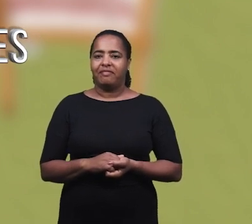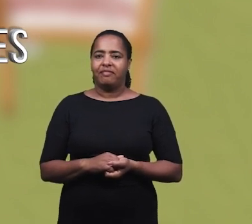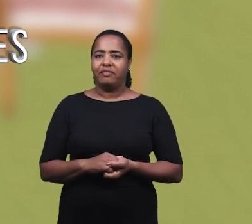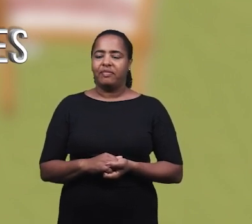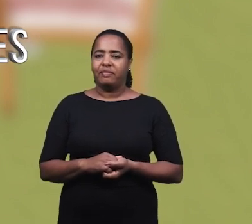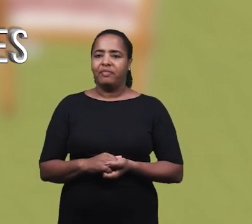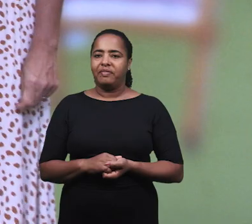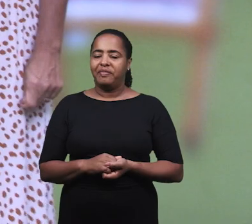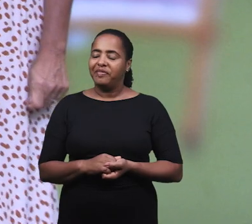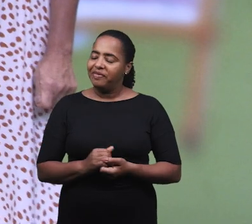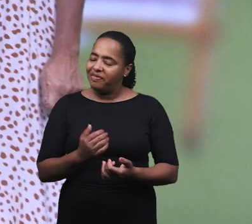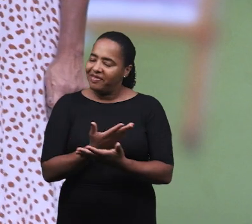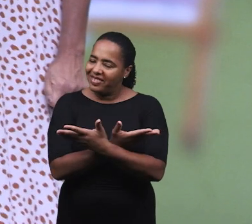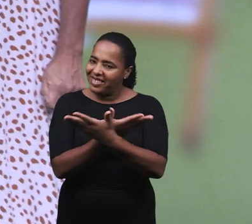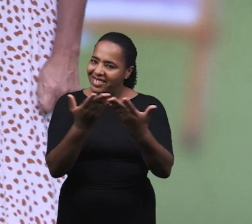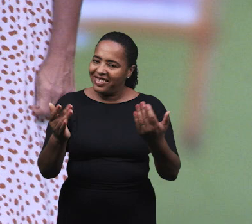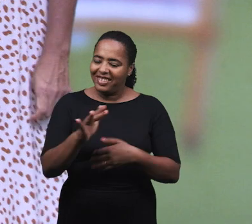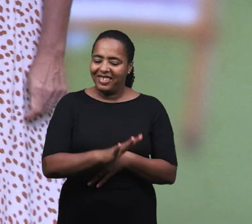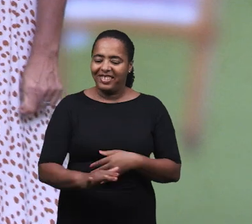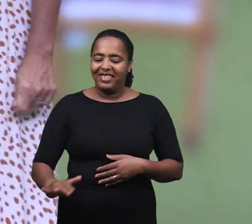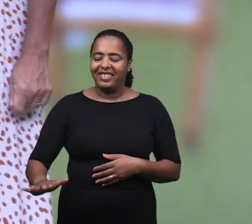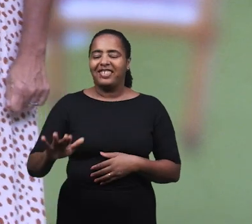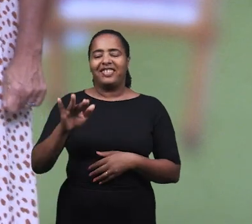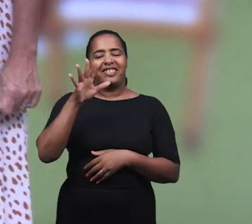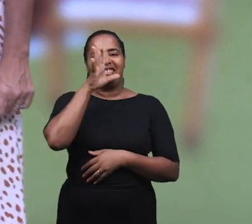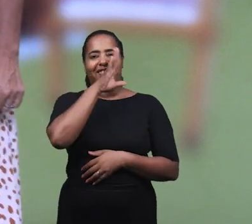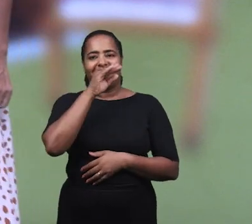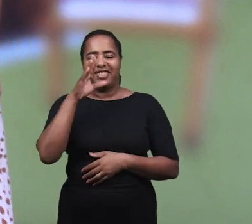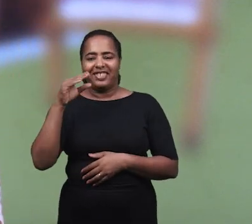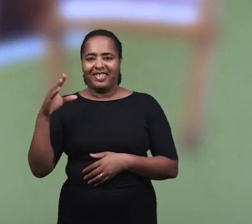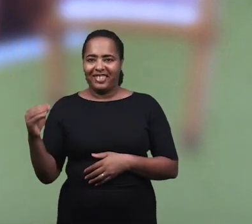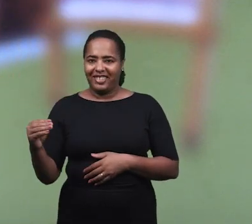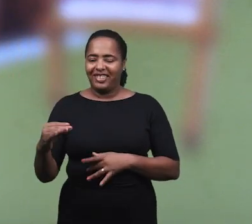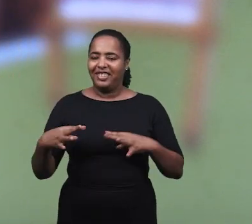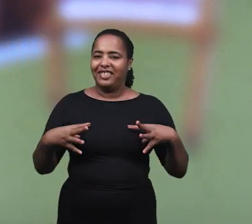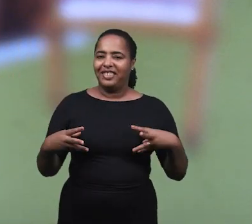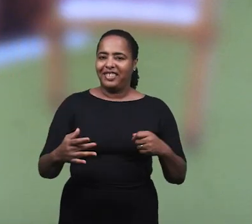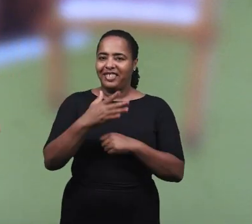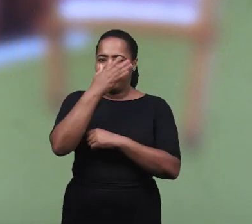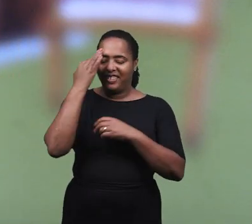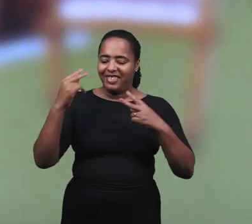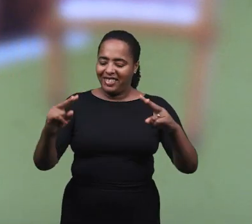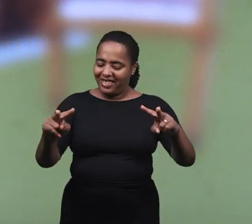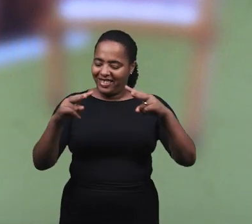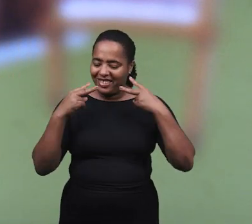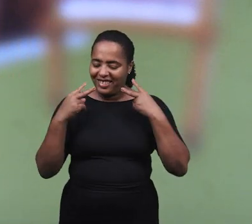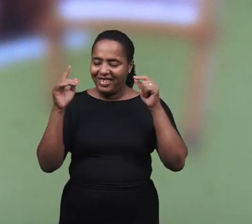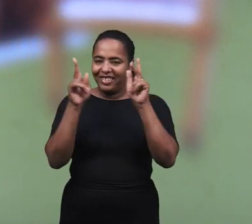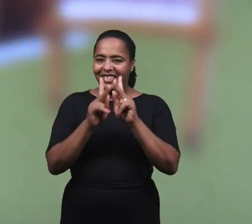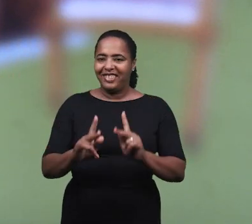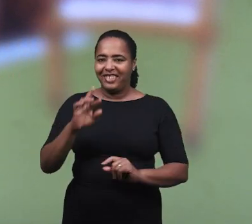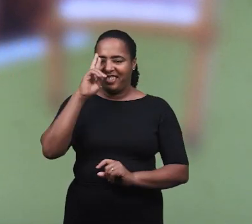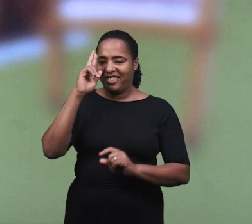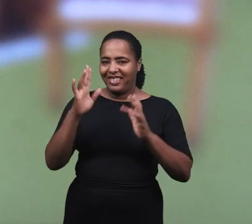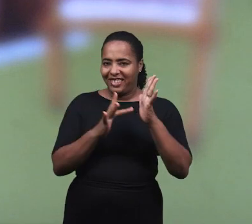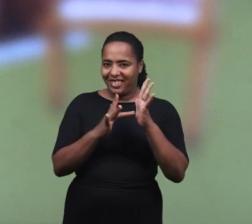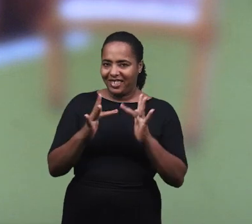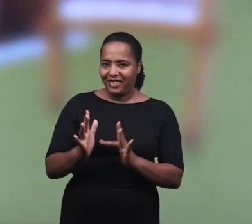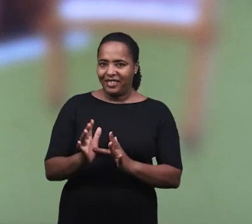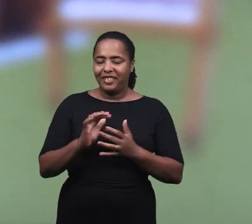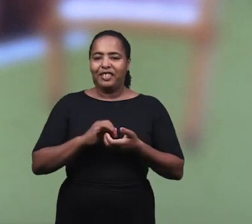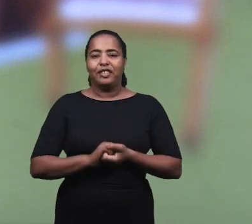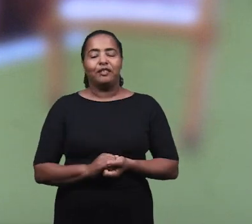Nous saluons les enfants intermédiaires et adolescents ceux qui nous assistent dans la paix du Seigneur